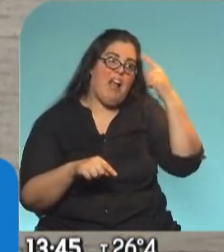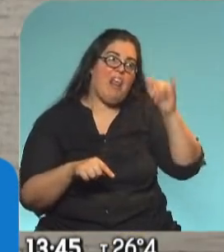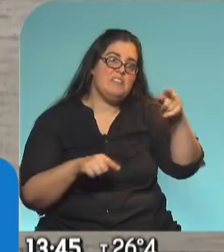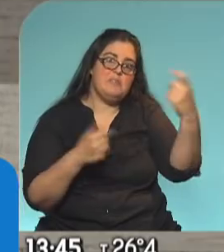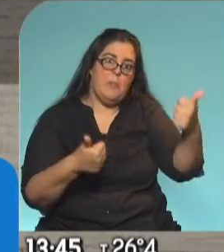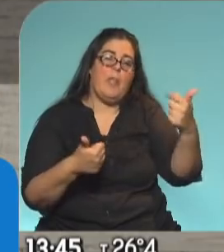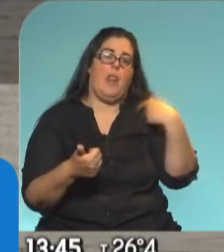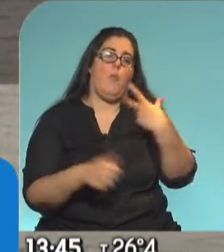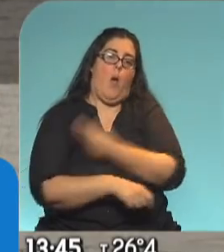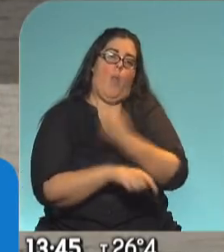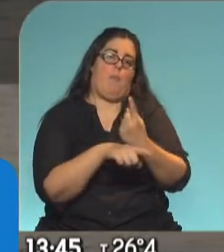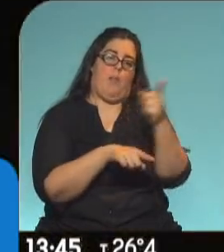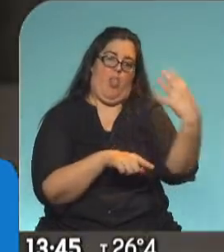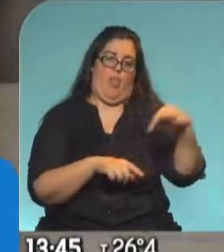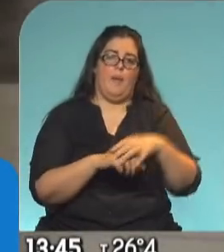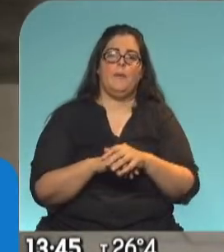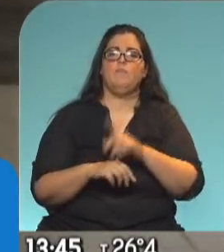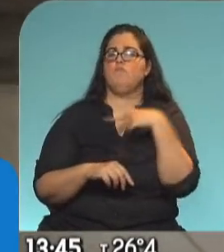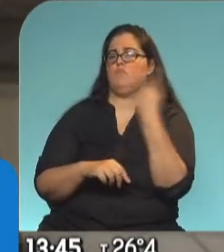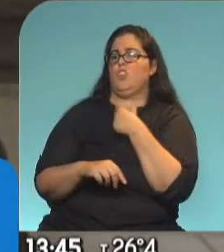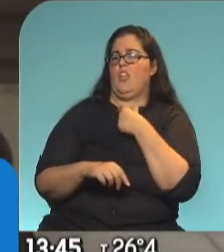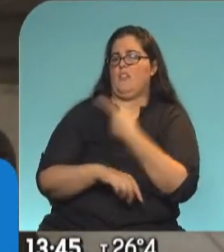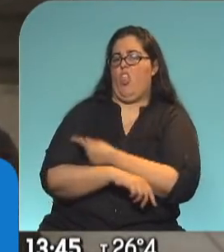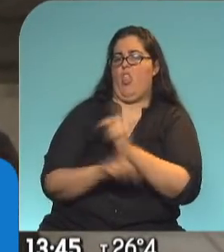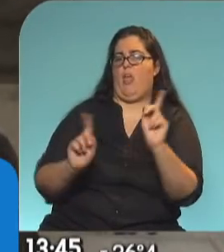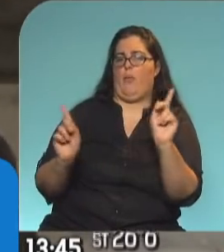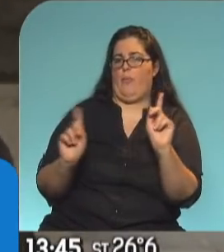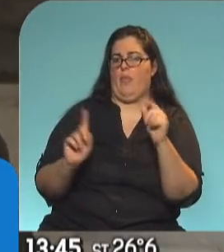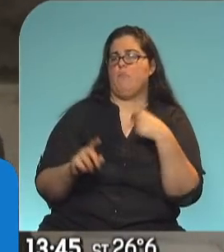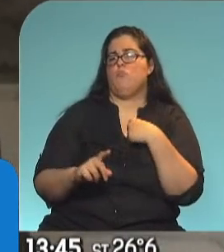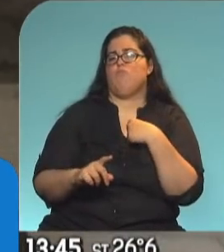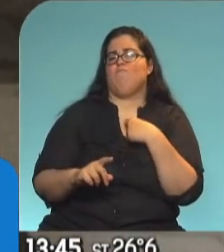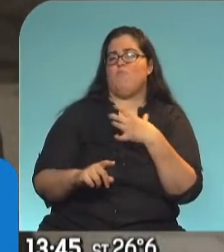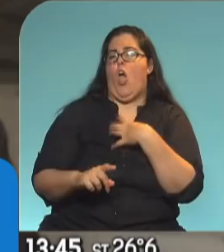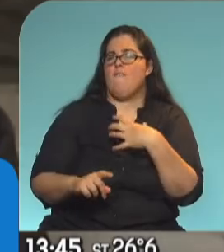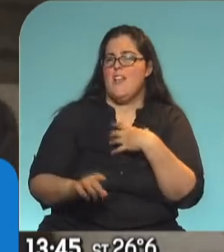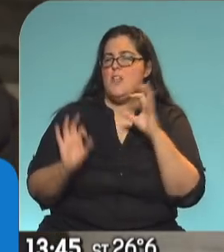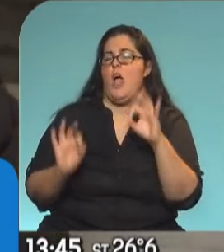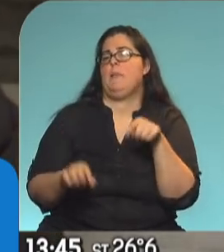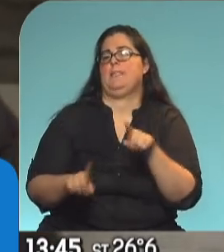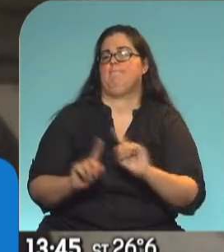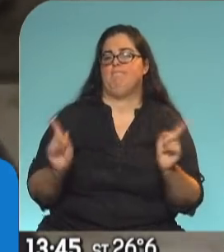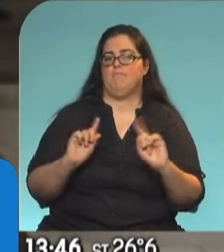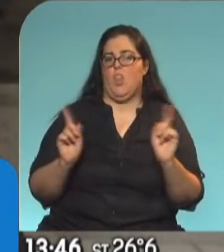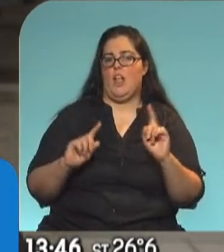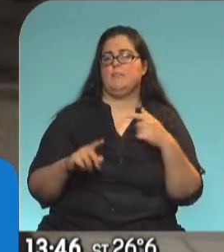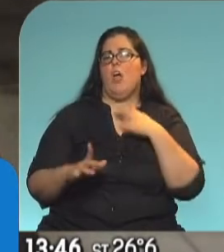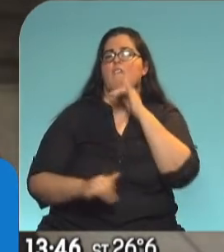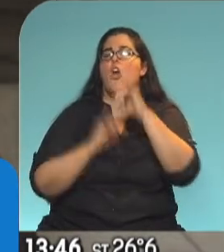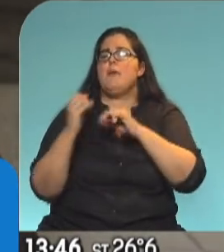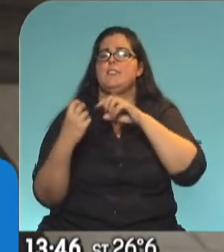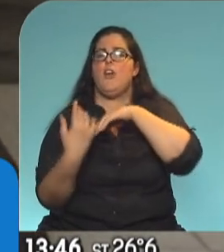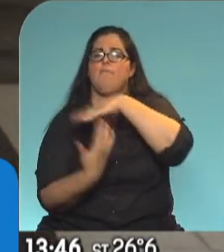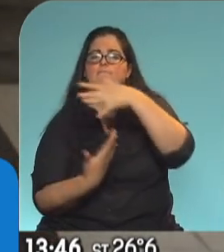доверяет. Пока не хотим вакцинироваться. Почему? Потому что, еще нет полного доверия стопроцентного. Вот, очень много через